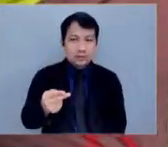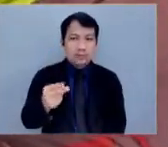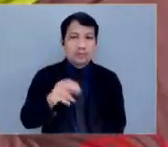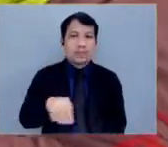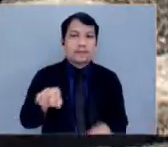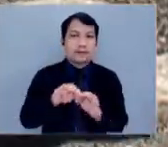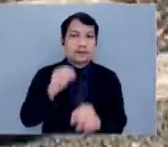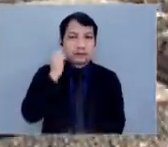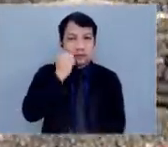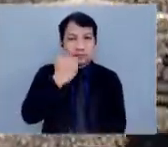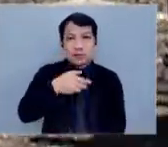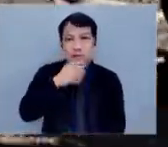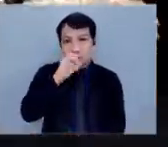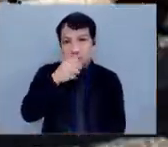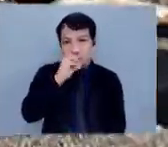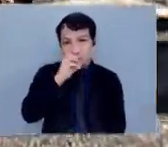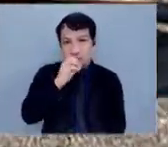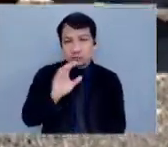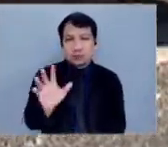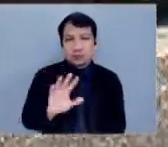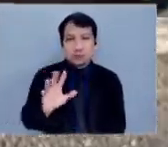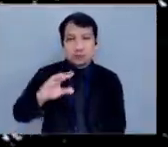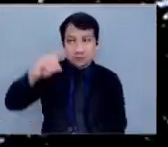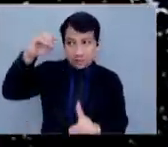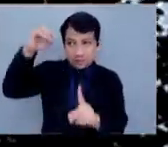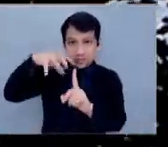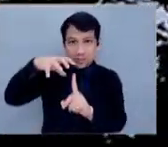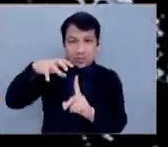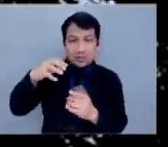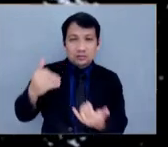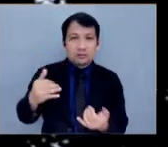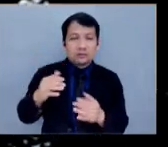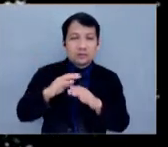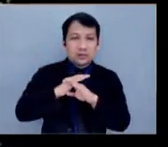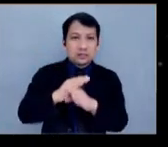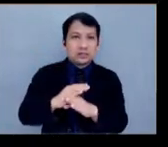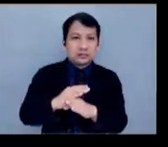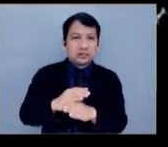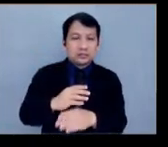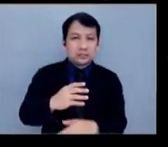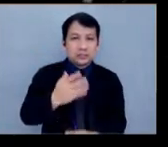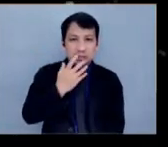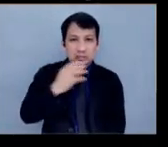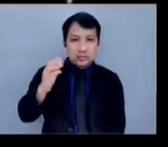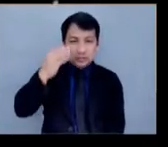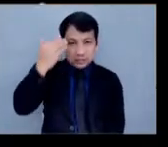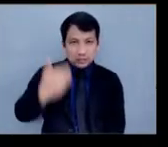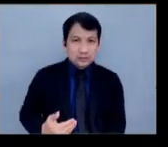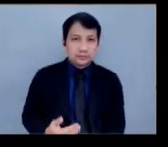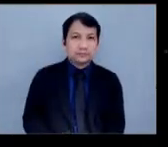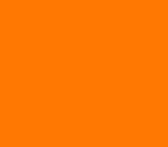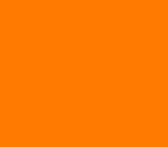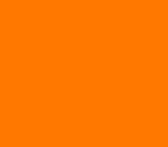ng tubig at huwag magbilad sa araw para iwas heat stroke.